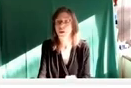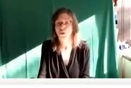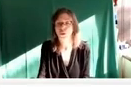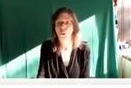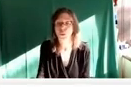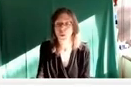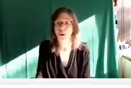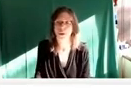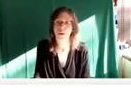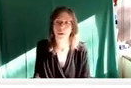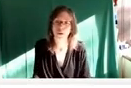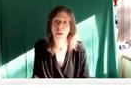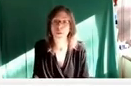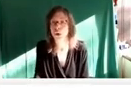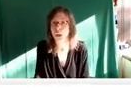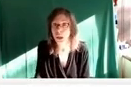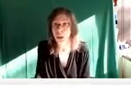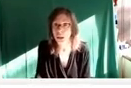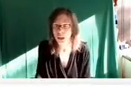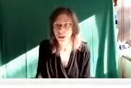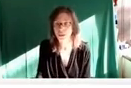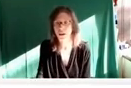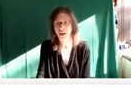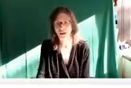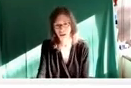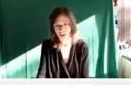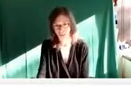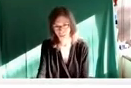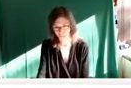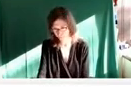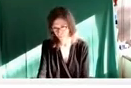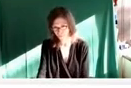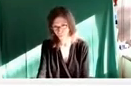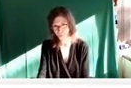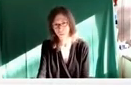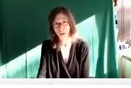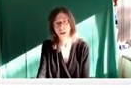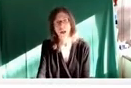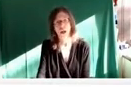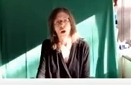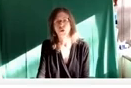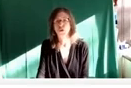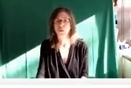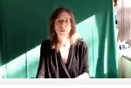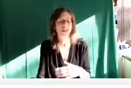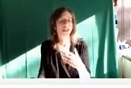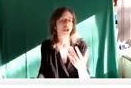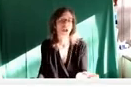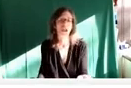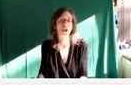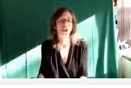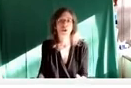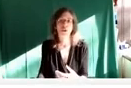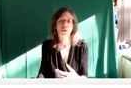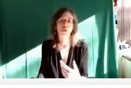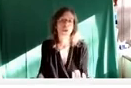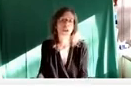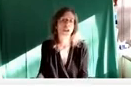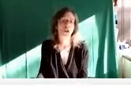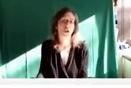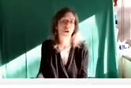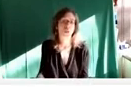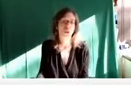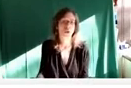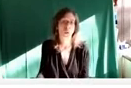peut-être, je passe plus de temps en quantitatif qu'en qualitatif. Je vous ai mis une petite historique encore là, vous